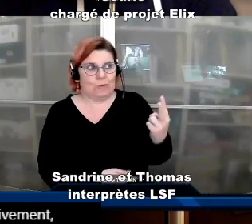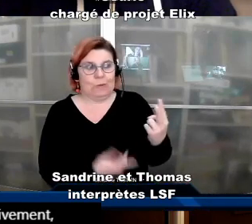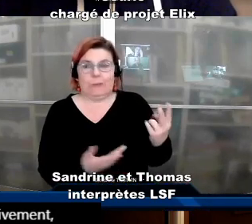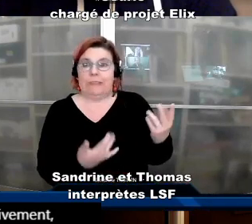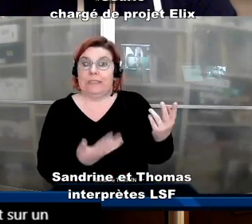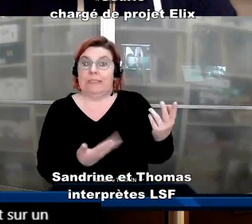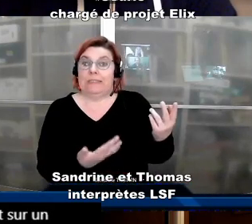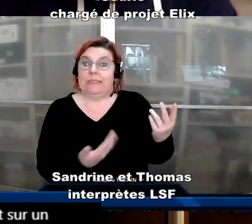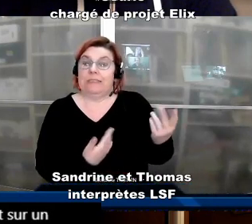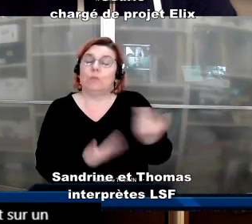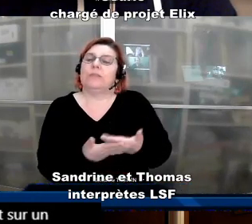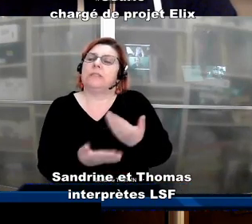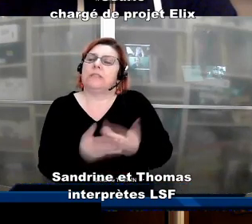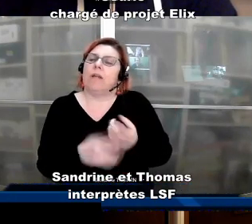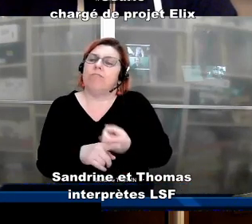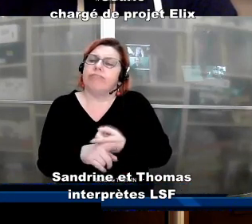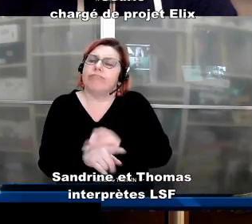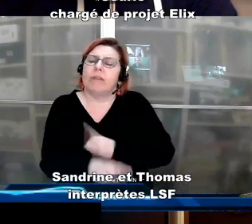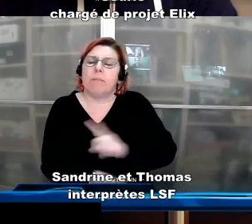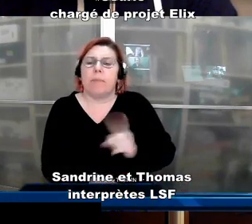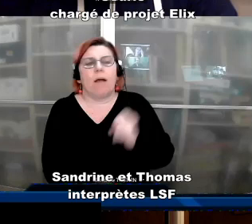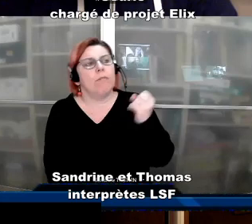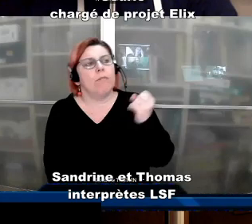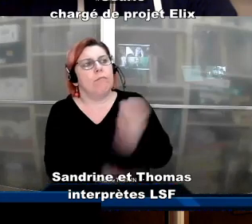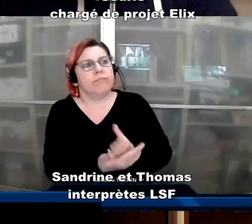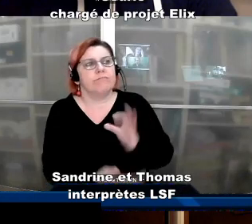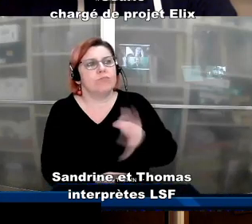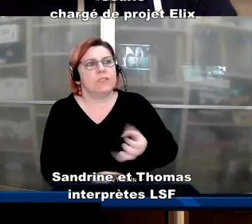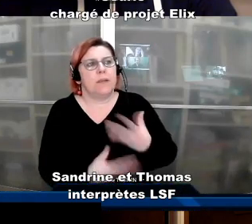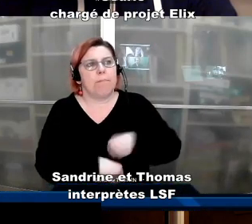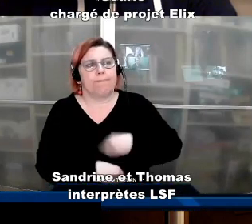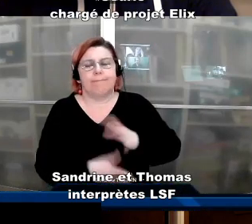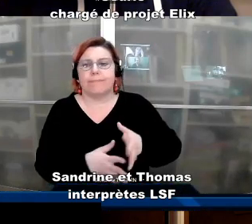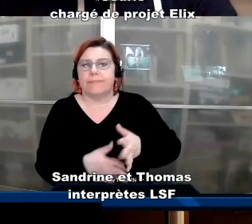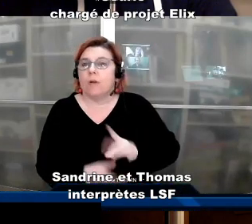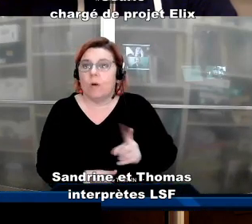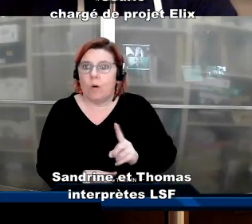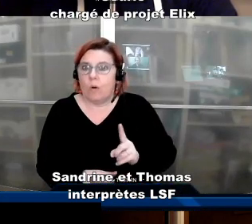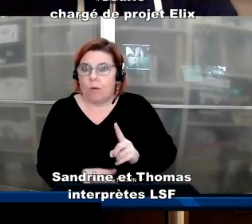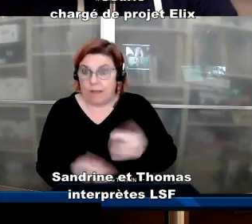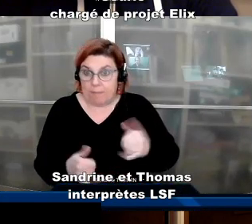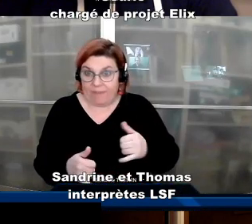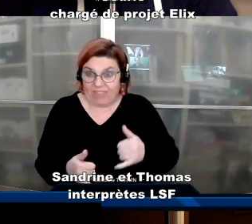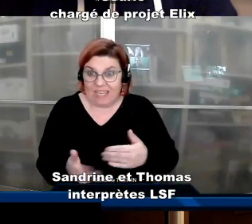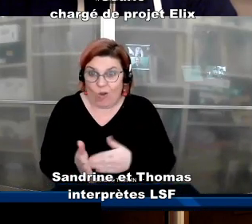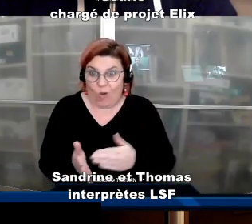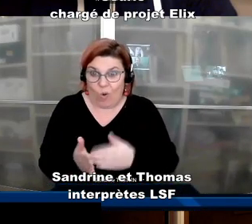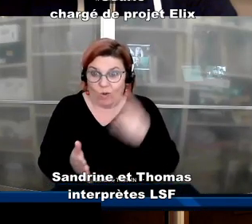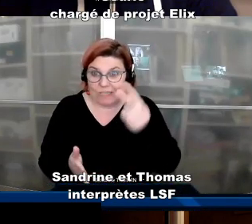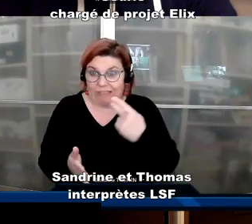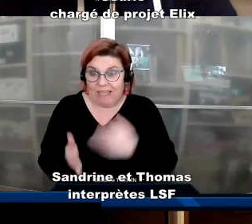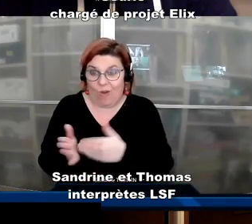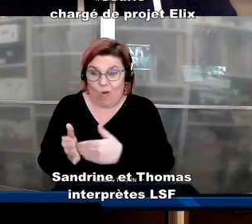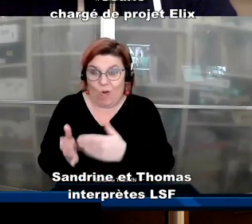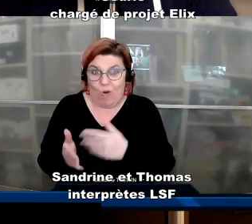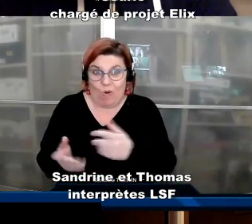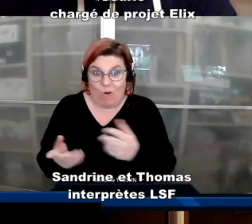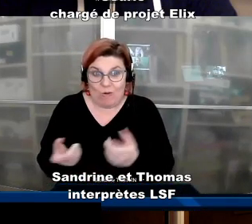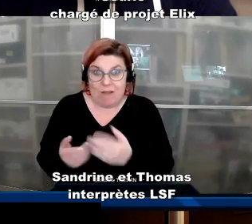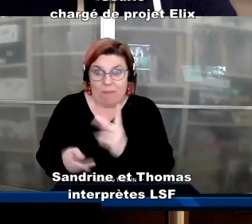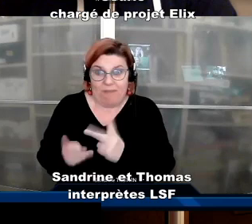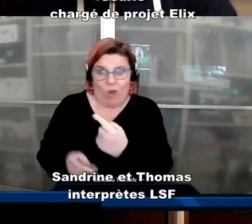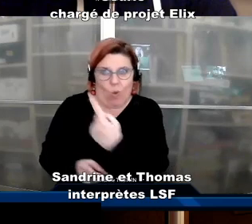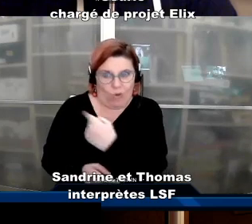Donc ça a été progressif, hein, ça s'apprend pas comme ça. Et puis je continue d'apprendre encore avec Cédric qui continue très imprès de me